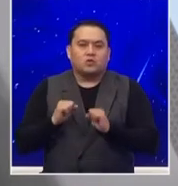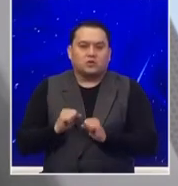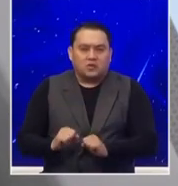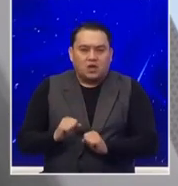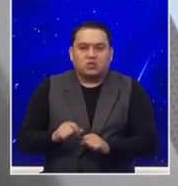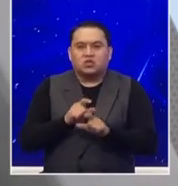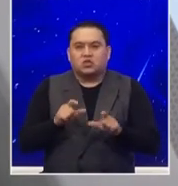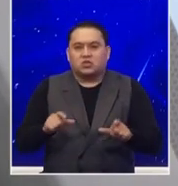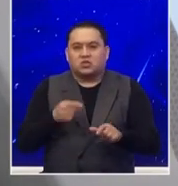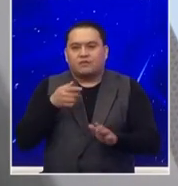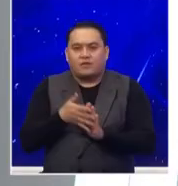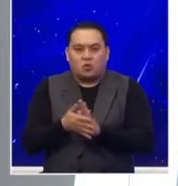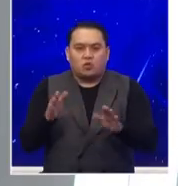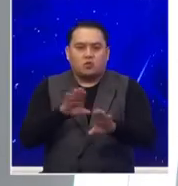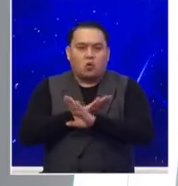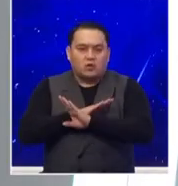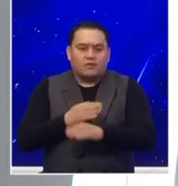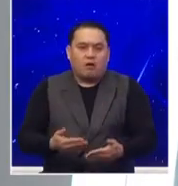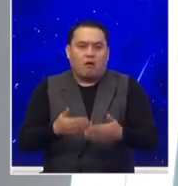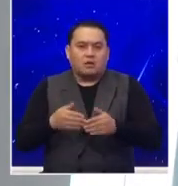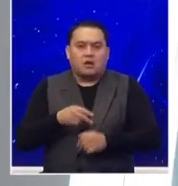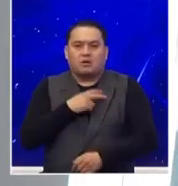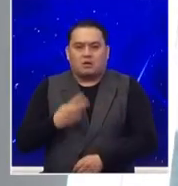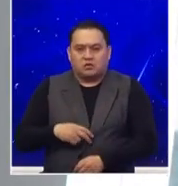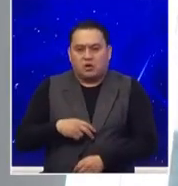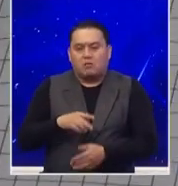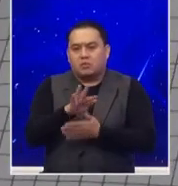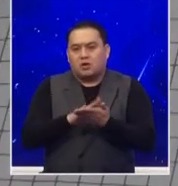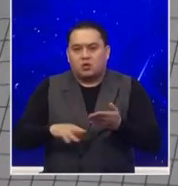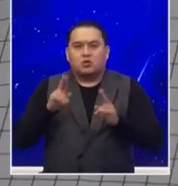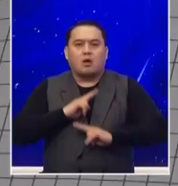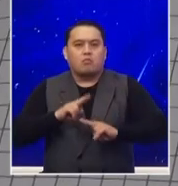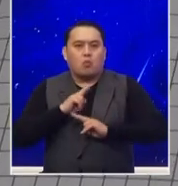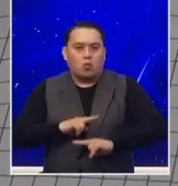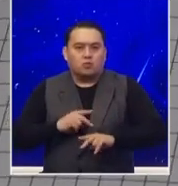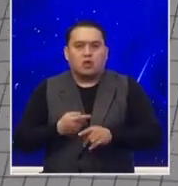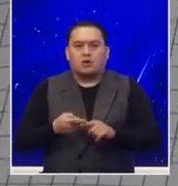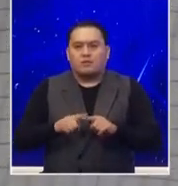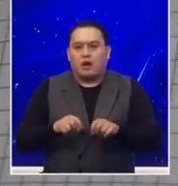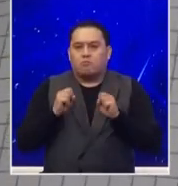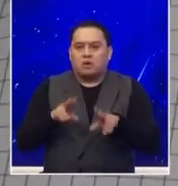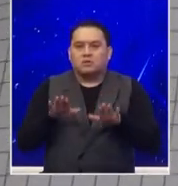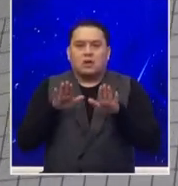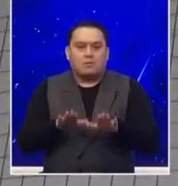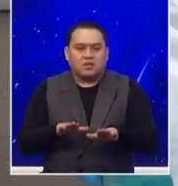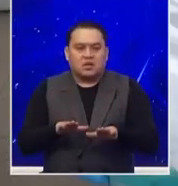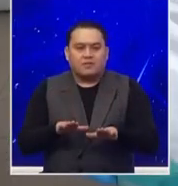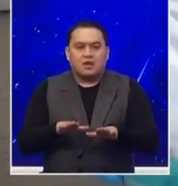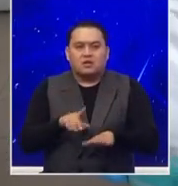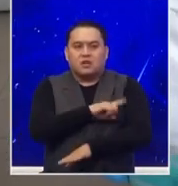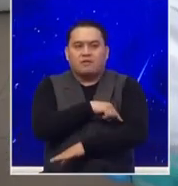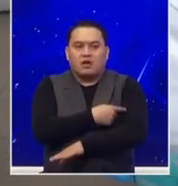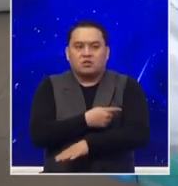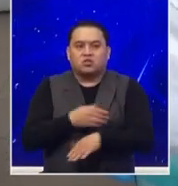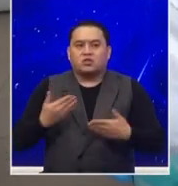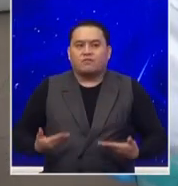больших человеческих жертв. До сих пор врачи с риском для жизни продолжают работать в самых горячих точках. Герои здравоохранения